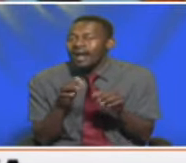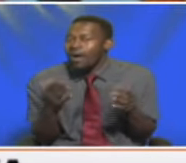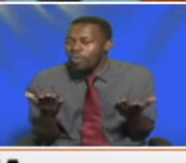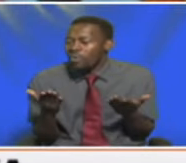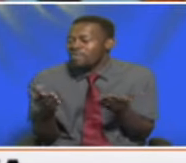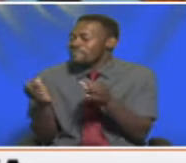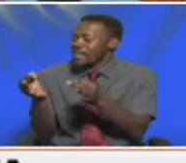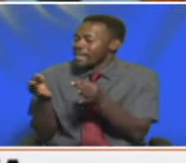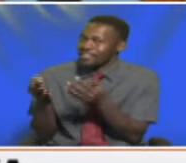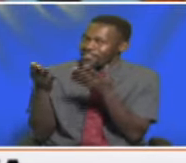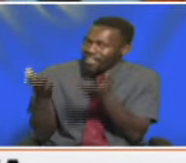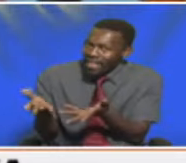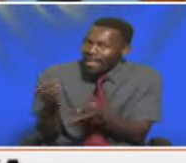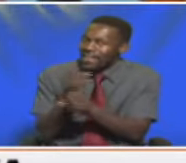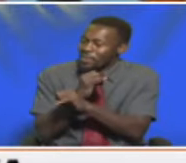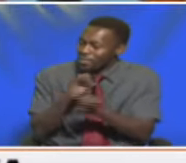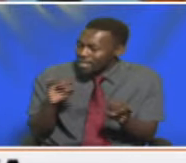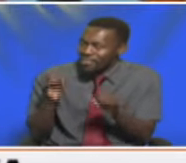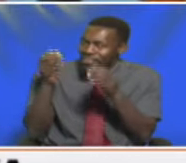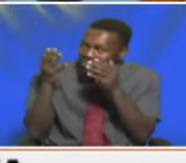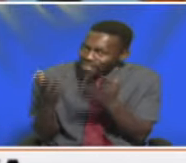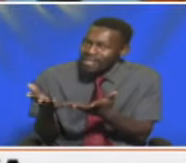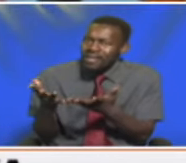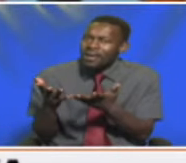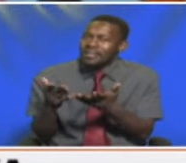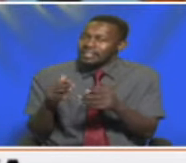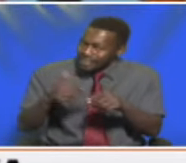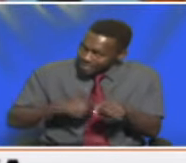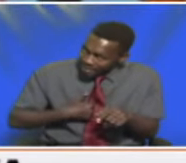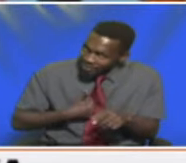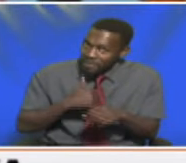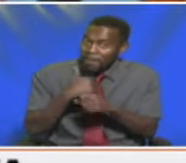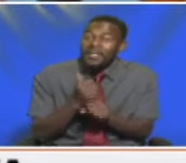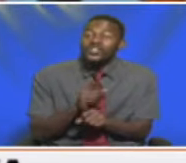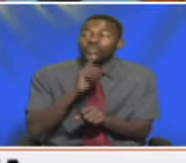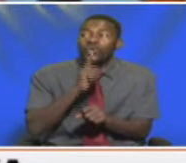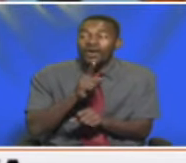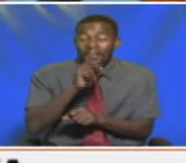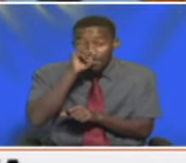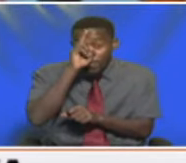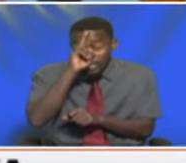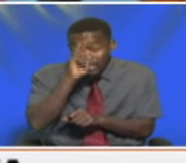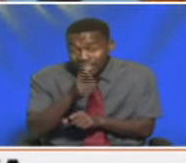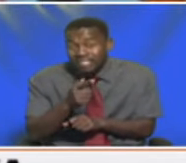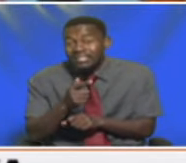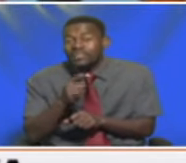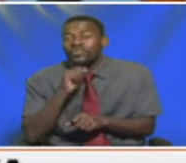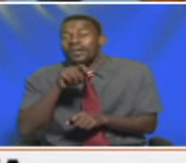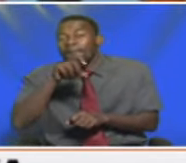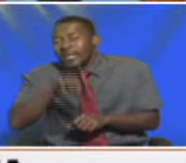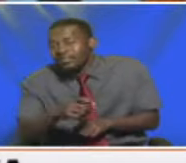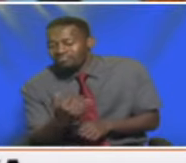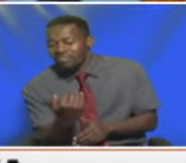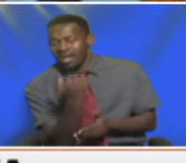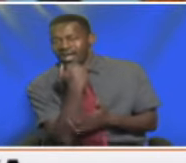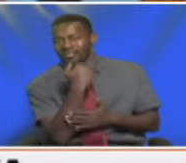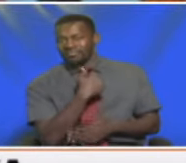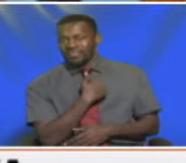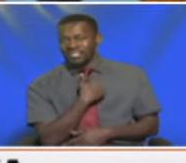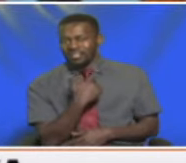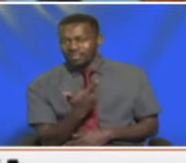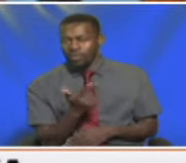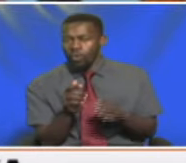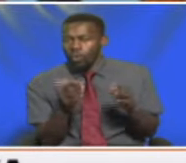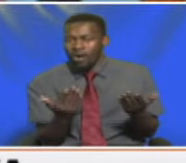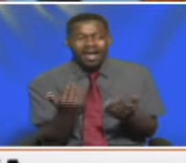financial independence, I have made sure that the police don't have to ask me, don't ask to